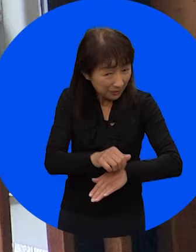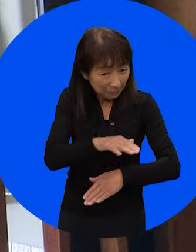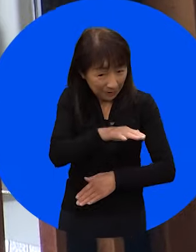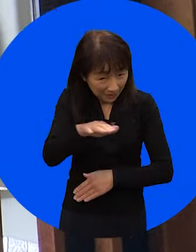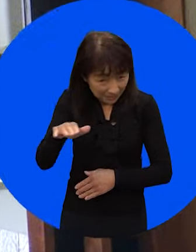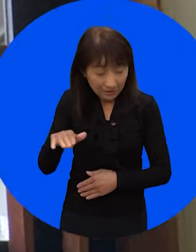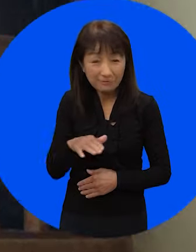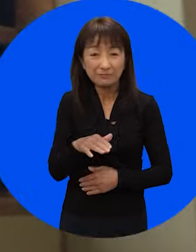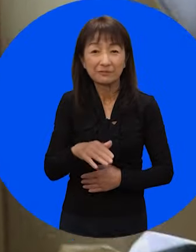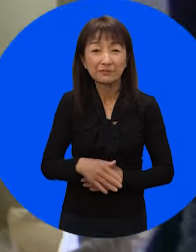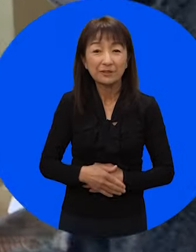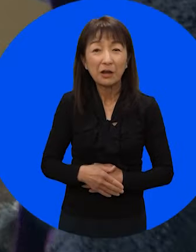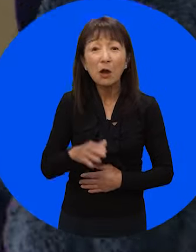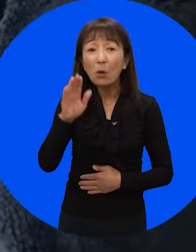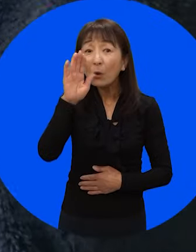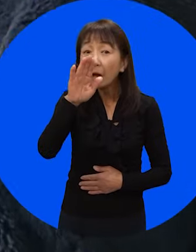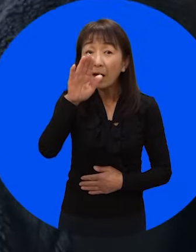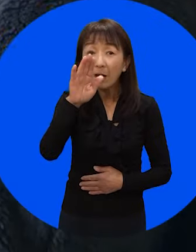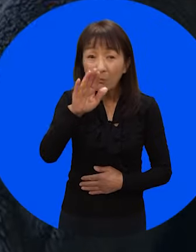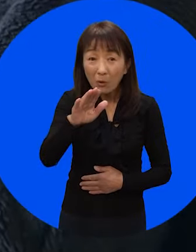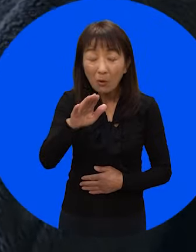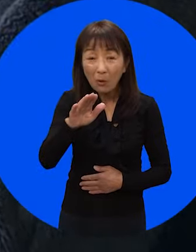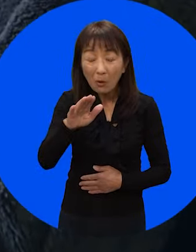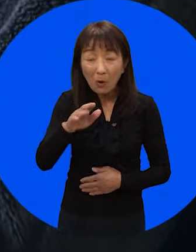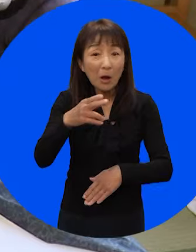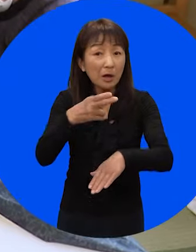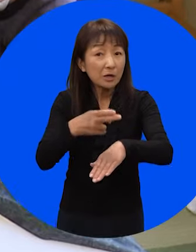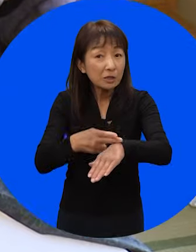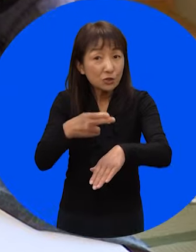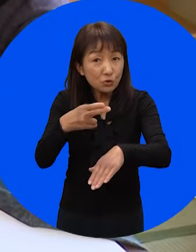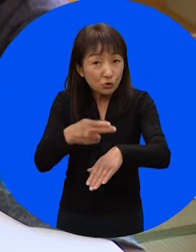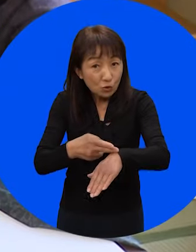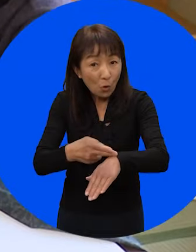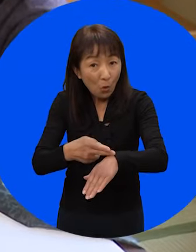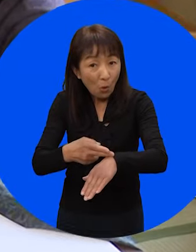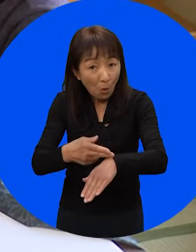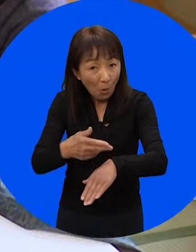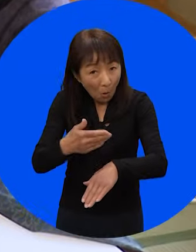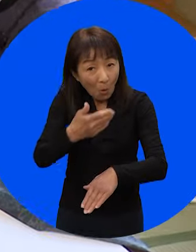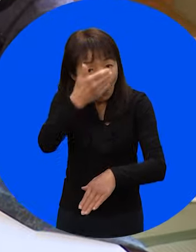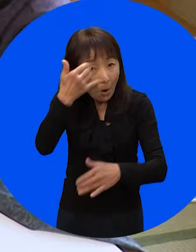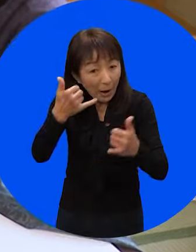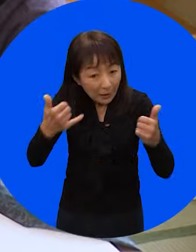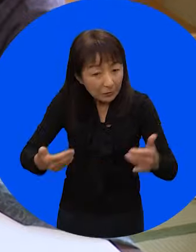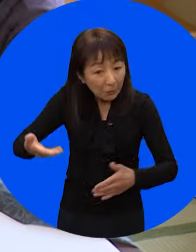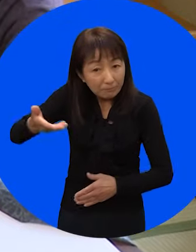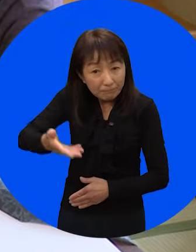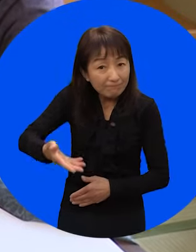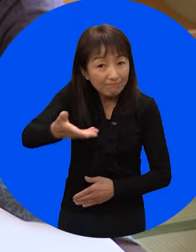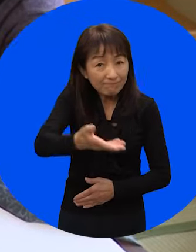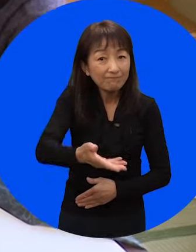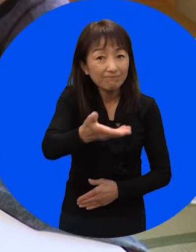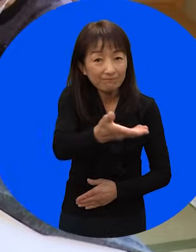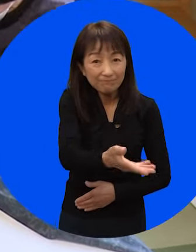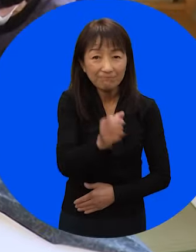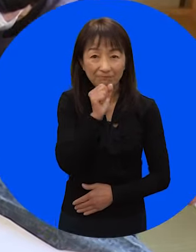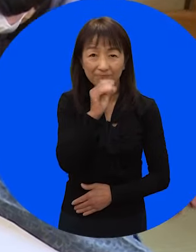皆さん、これからもその匠の技と英知を次の世代に伝えてください。